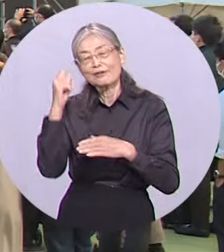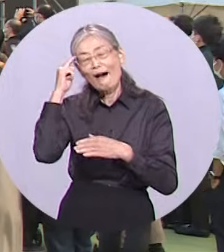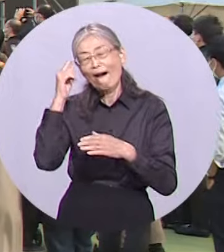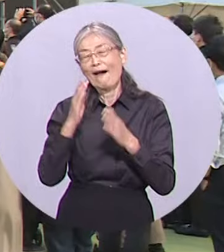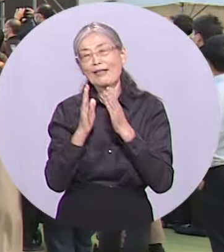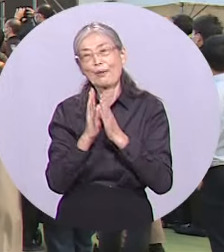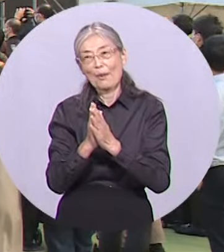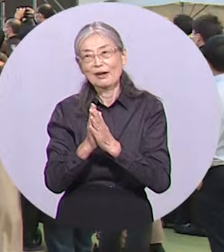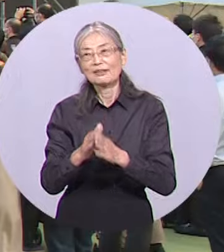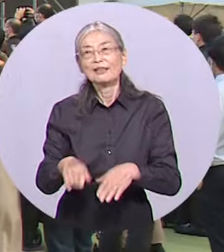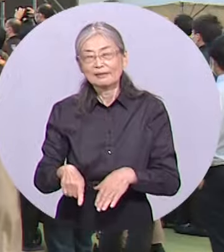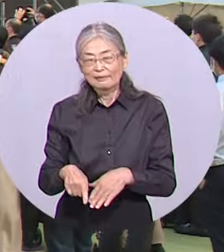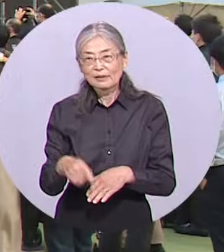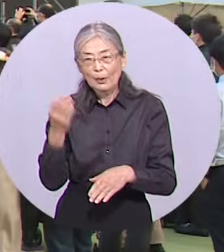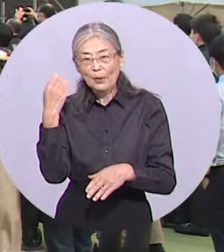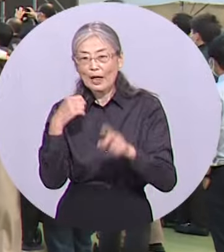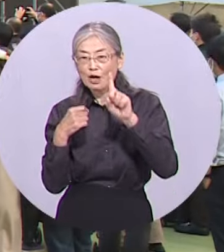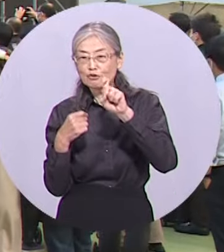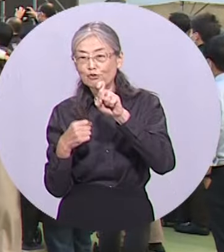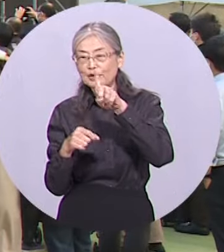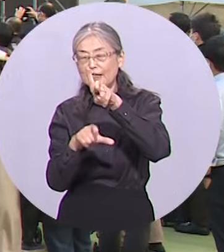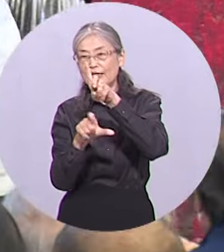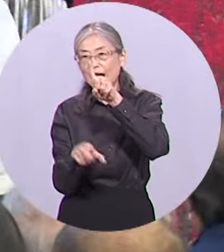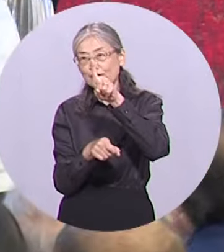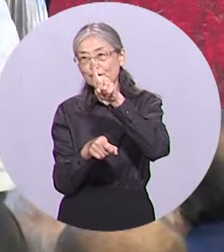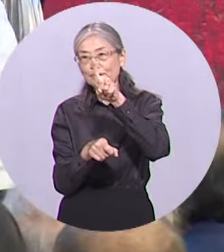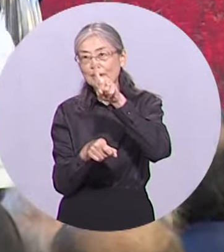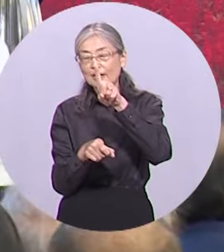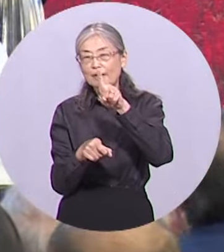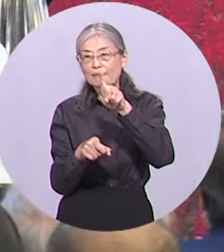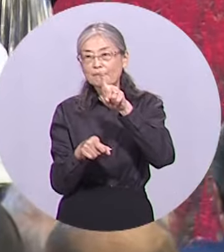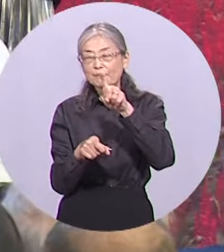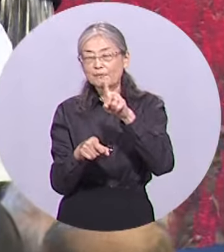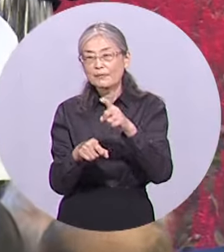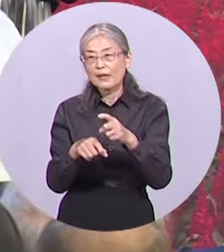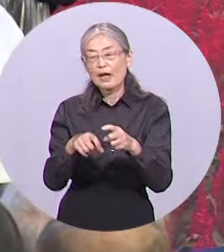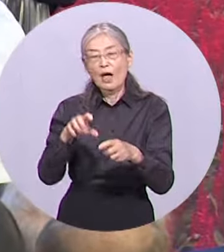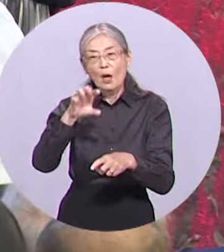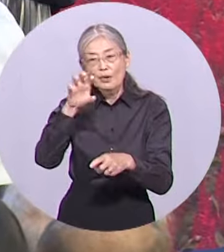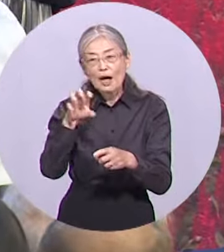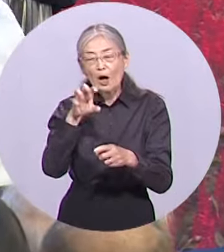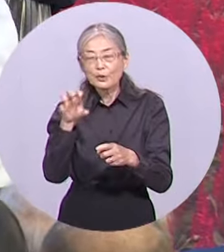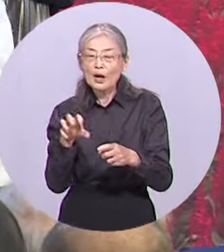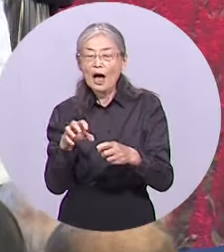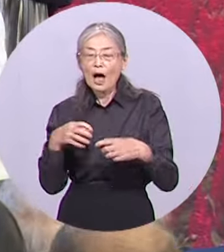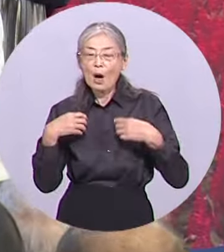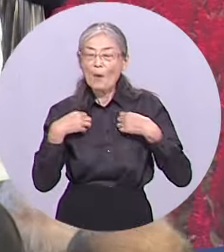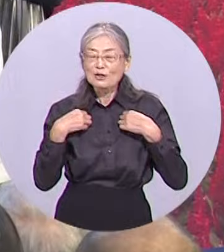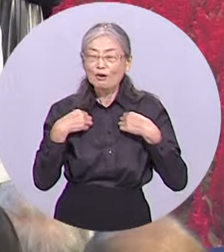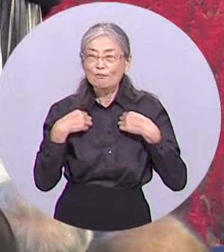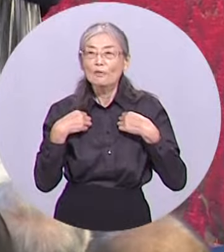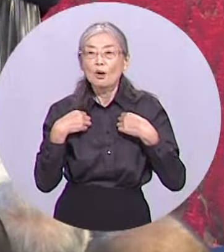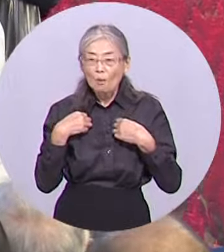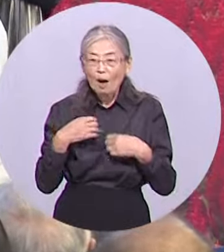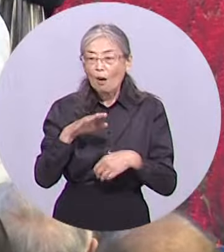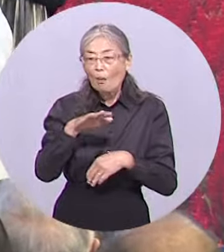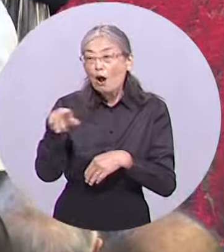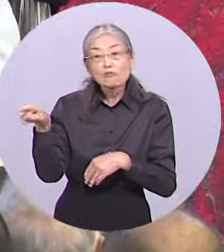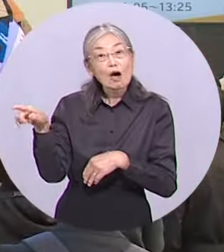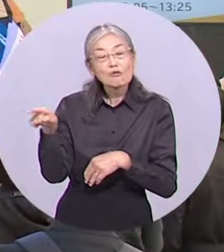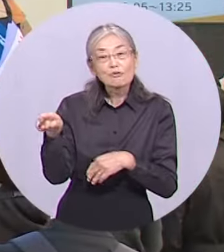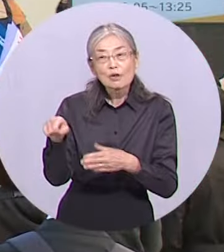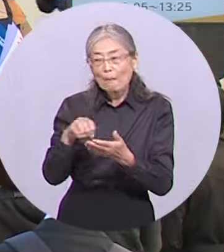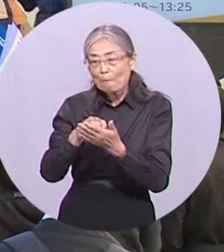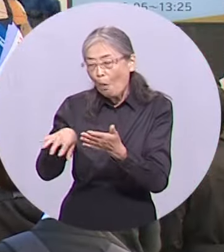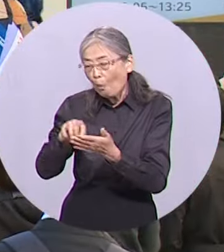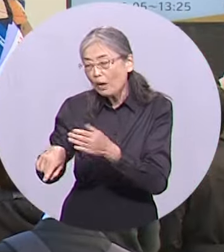して昨年11月にはサーキュラーファッションショーといって、さまざまな身近な素材を通じて県